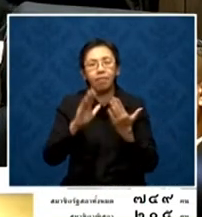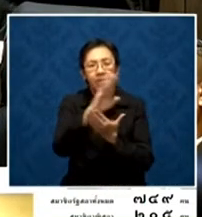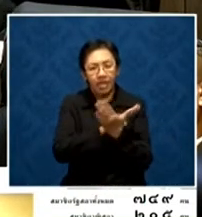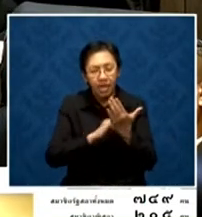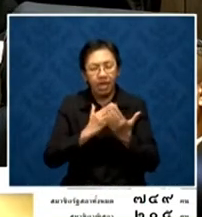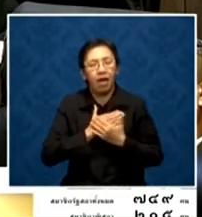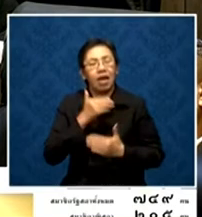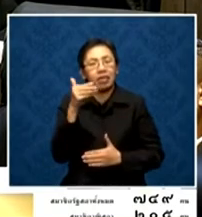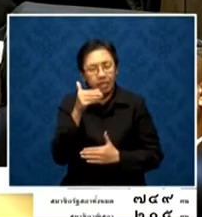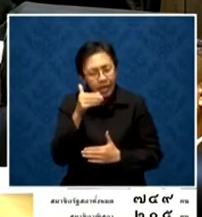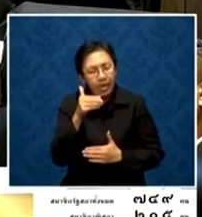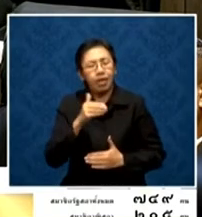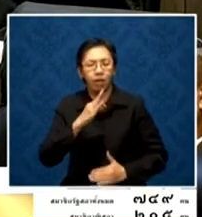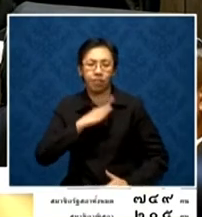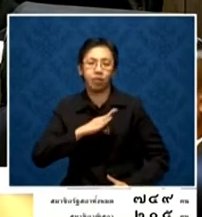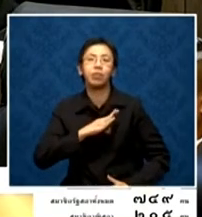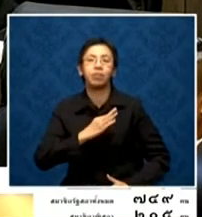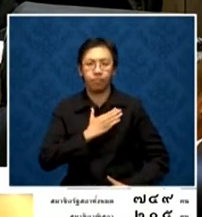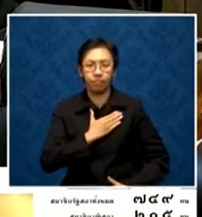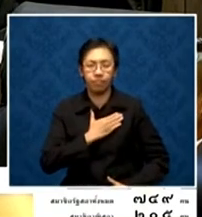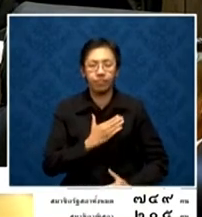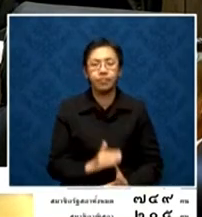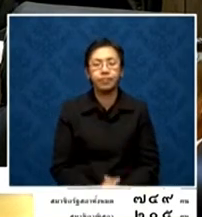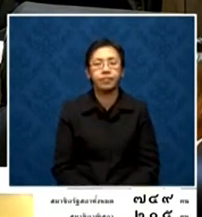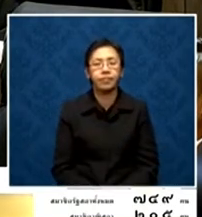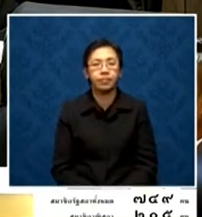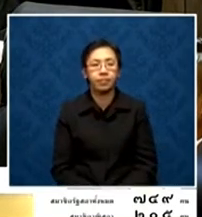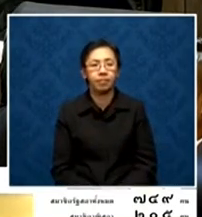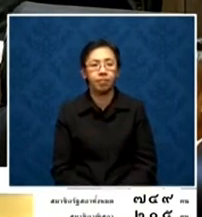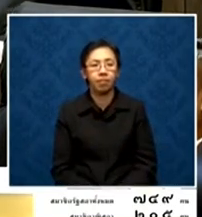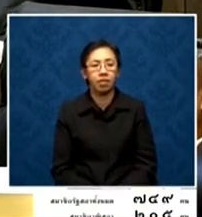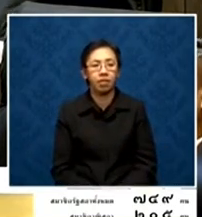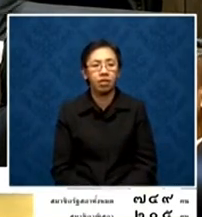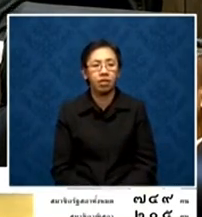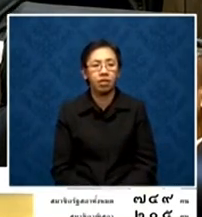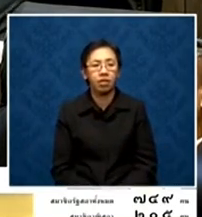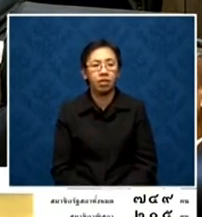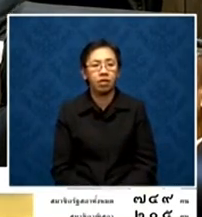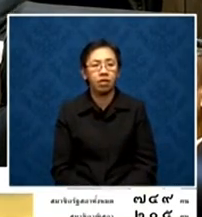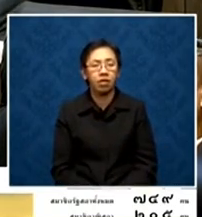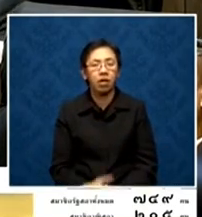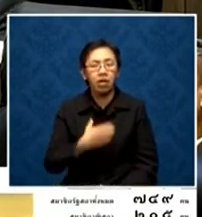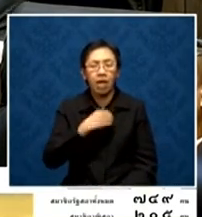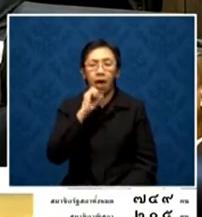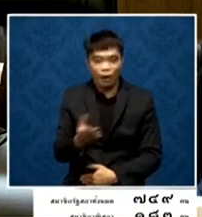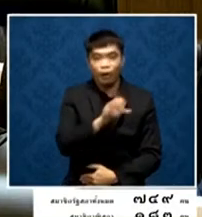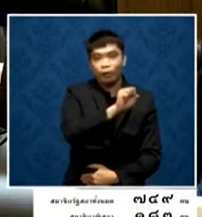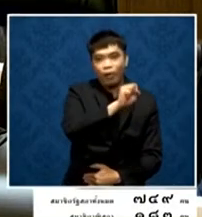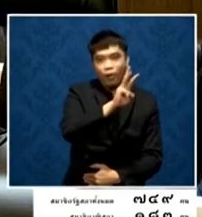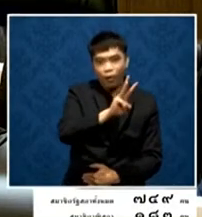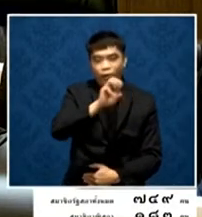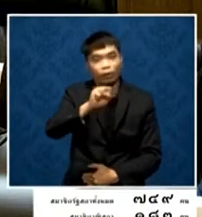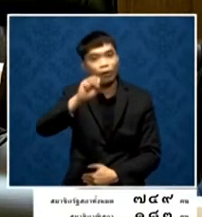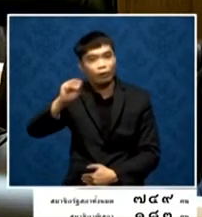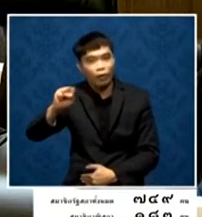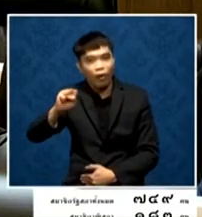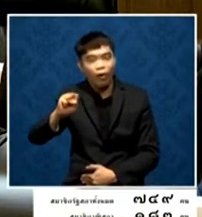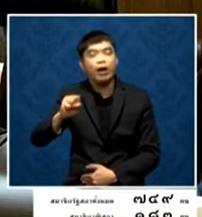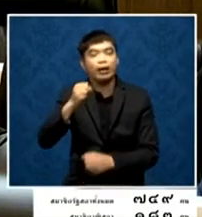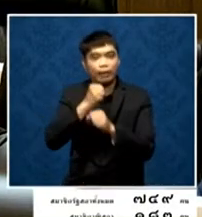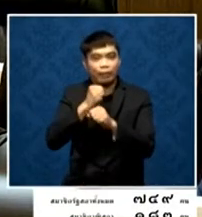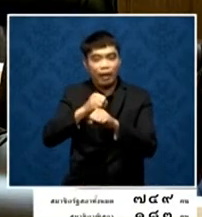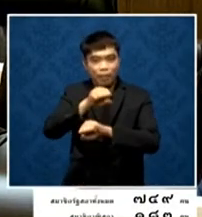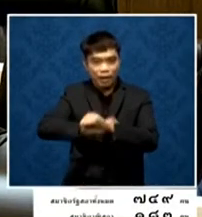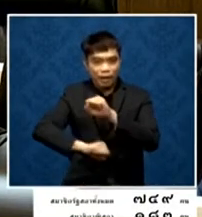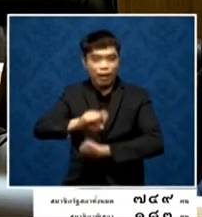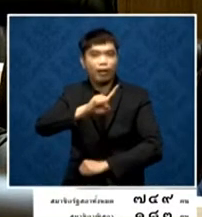วคนไหนบ้างแล้วหรือยังฮะว่าจะมีลักษณะแบบนั้นไหมและใครเป็นคนสั่ง จริงๆแล้ววันนี้มีผู้สื่อข่